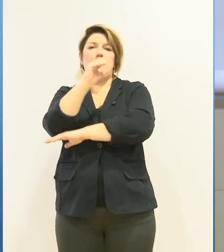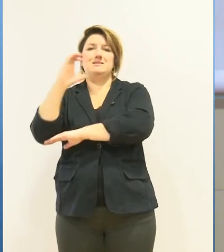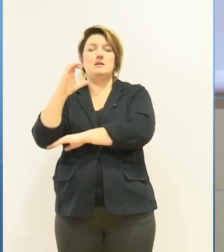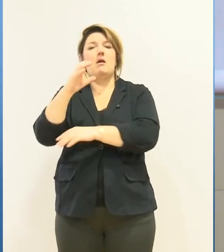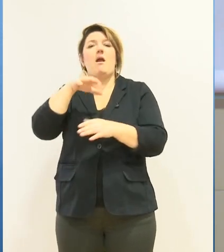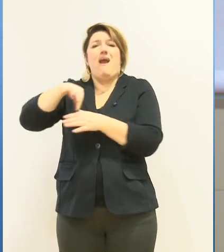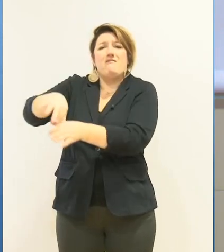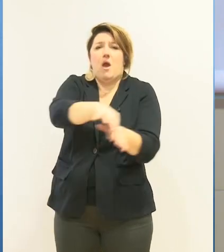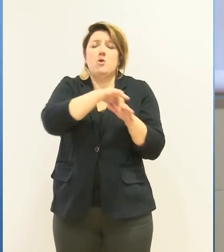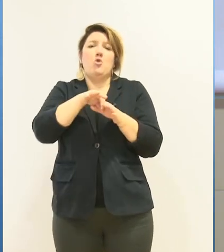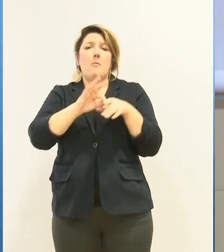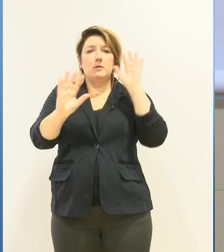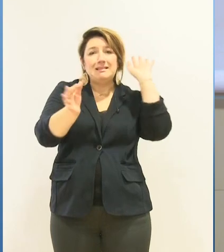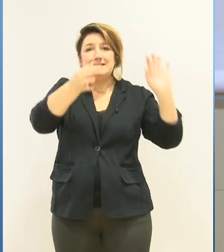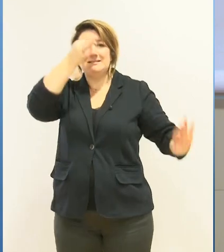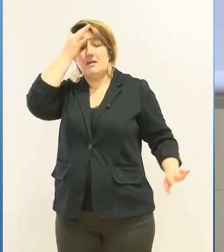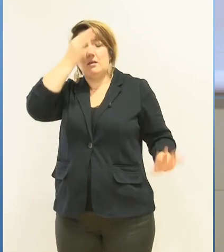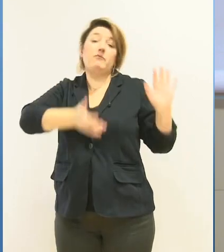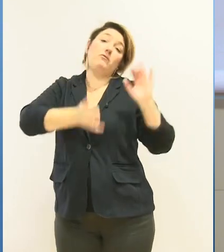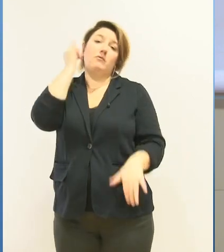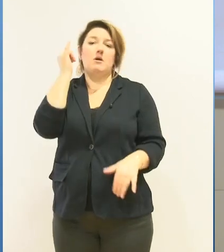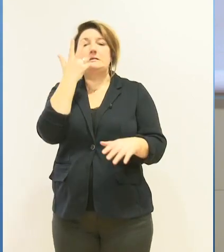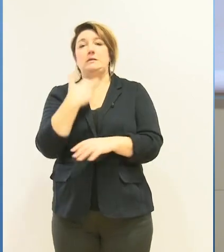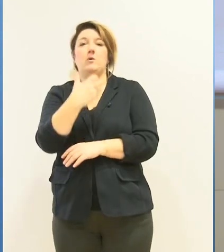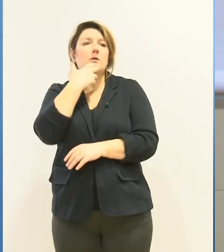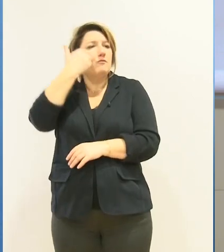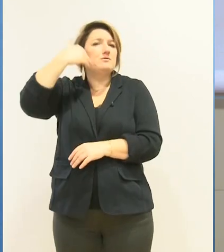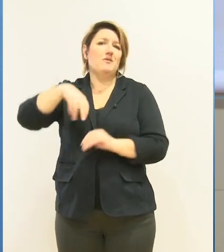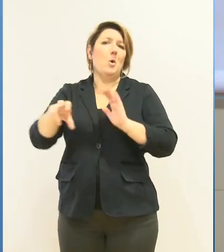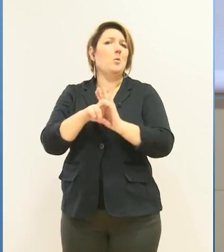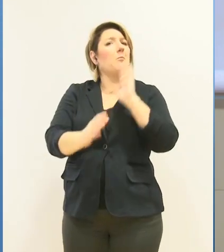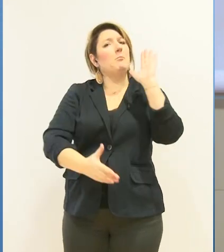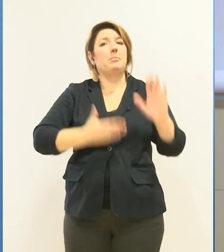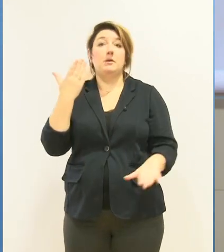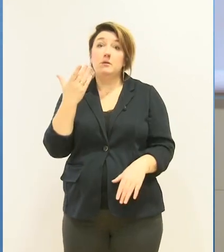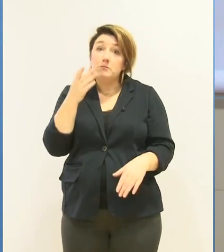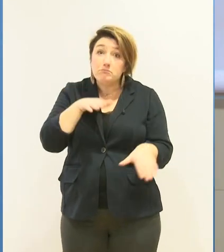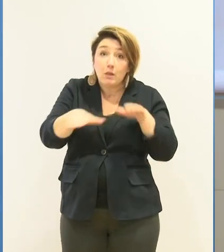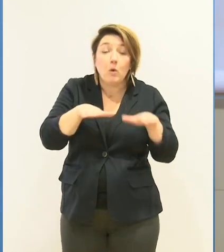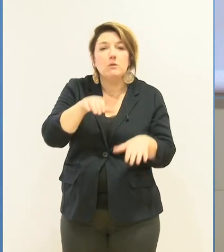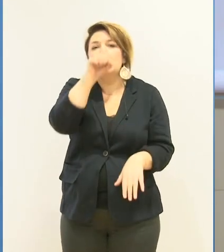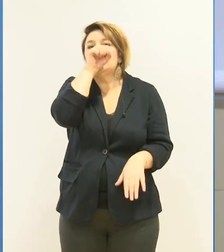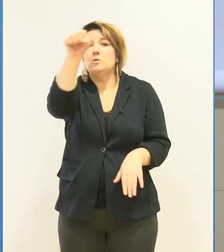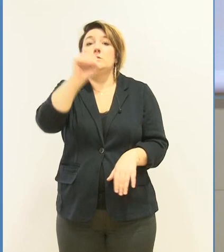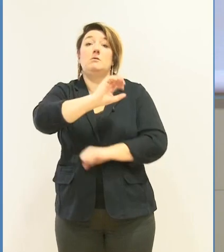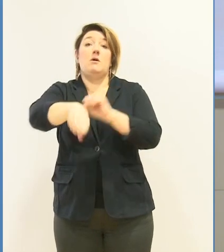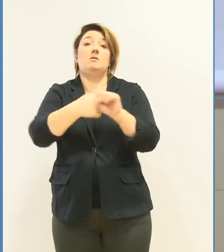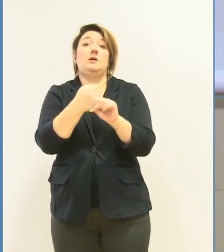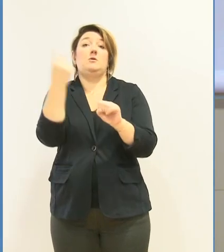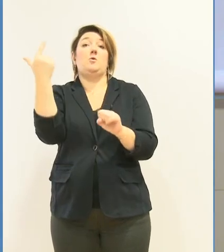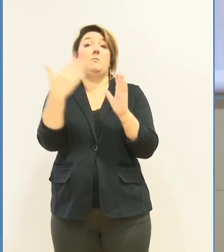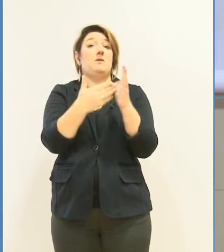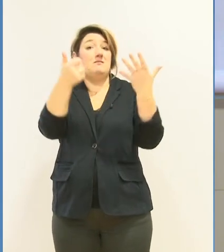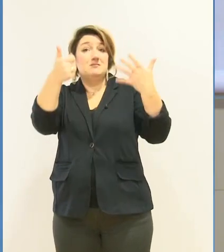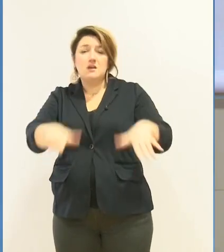vous connaissez notre attachement à cet outil grenoble a mis en oeuvre en 2016 il donnait alors la